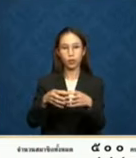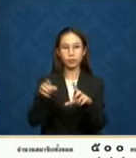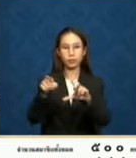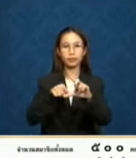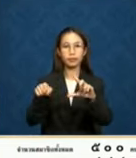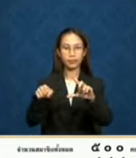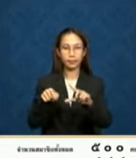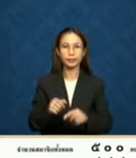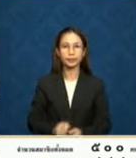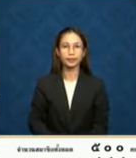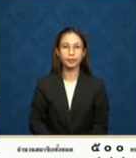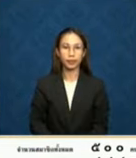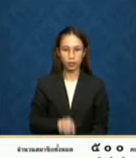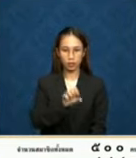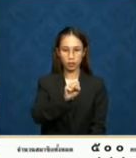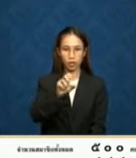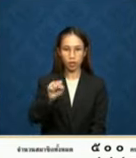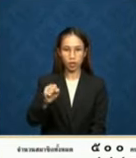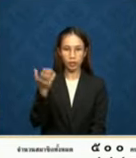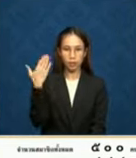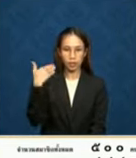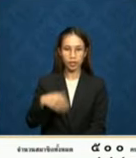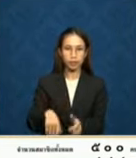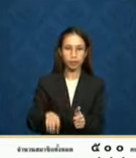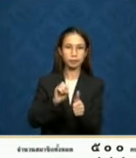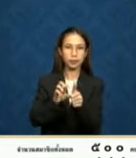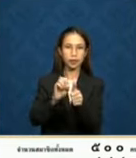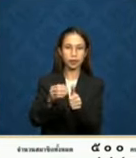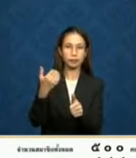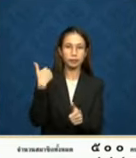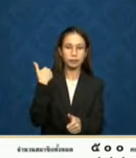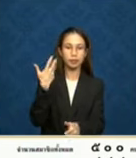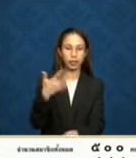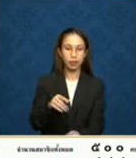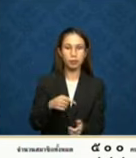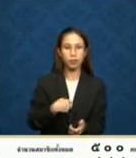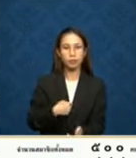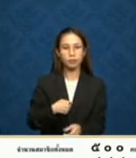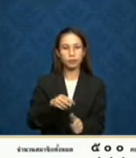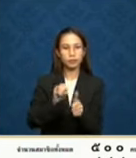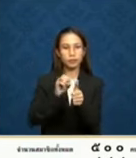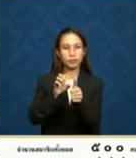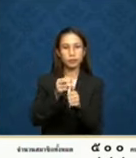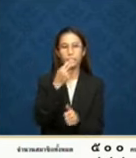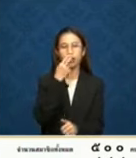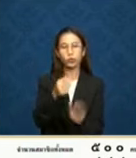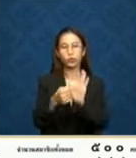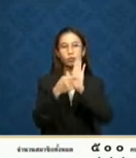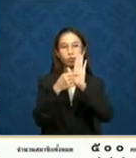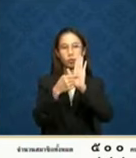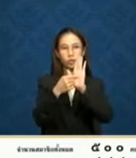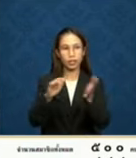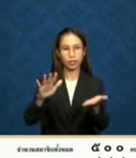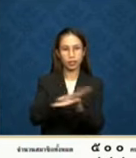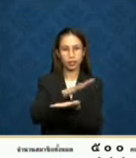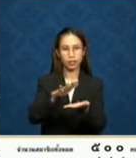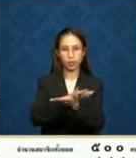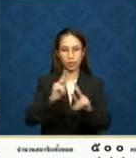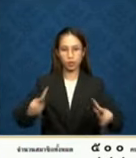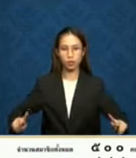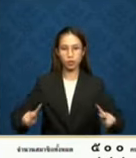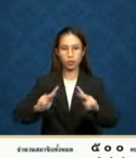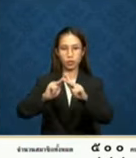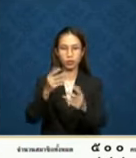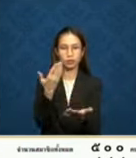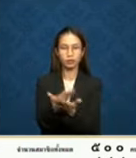าไกลครั จิ ๆ สอสิทธพลเสนอไปหายข้อลครับผมขอเสนให้ลองรู้ตัวอย่างนี้ครับ นี่คอเอกสารของกระชวงพานิศ